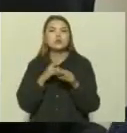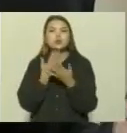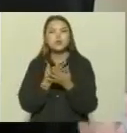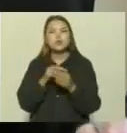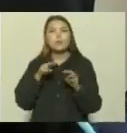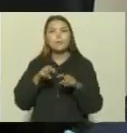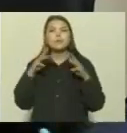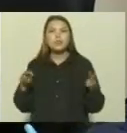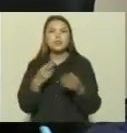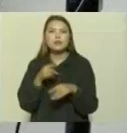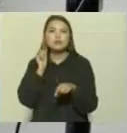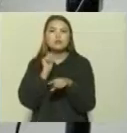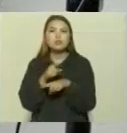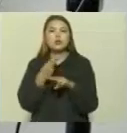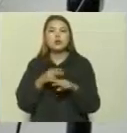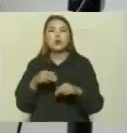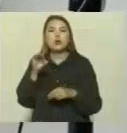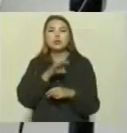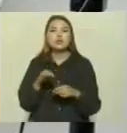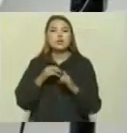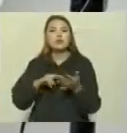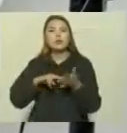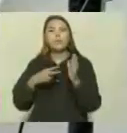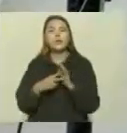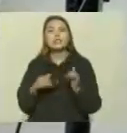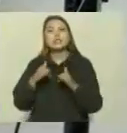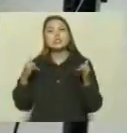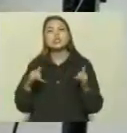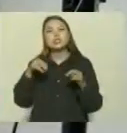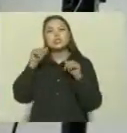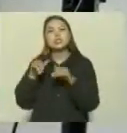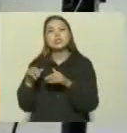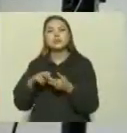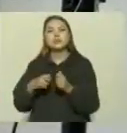заместитель премьер-министра дал поручение о создании системного плана по решению обозначенных проблем.